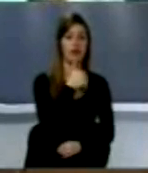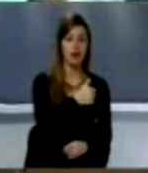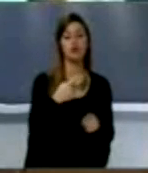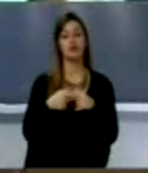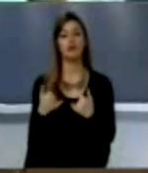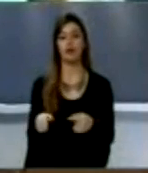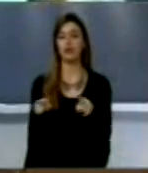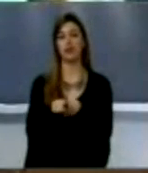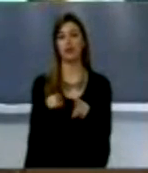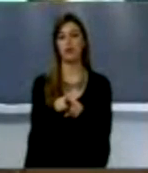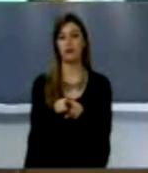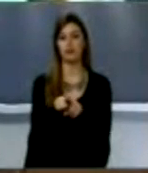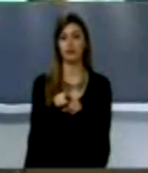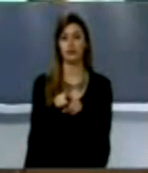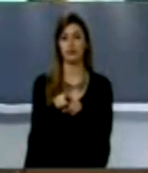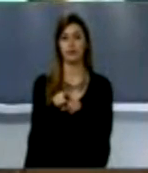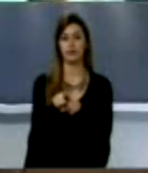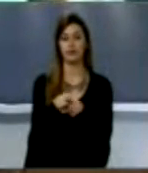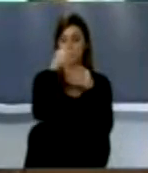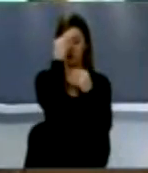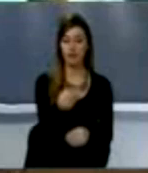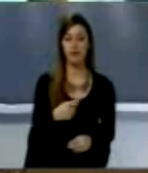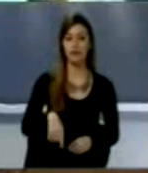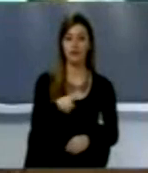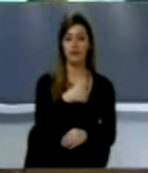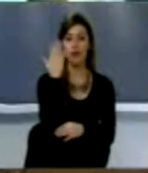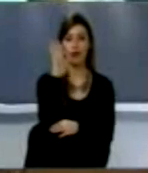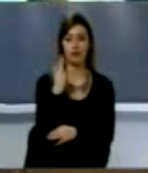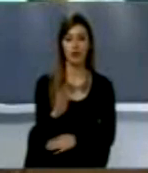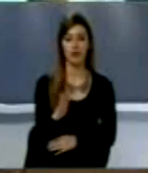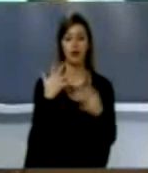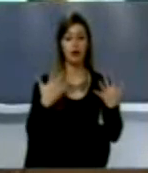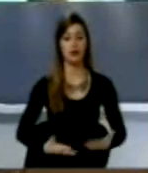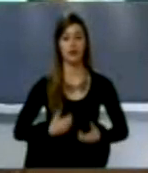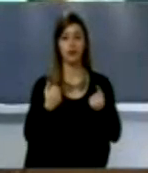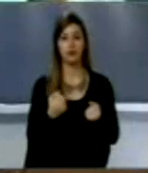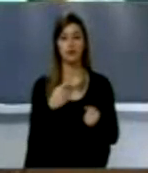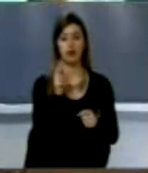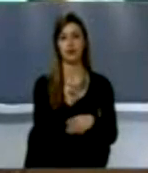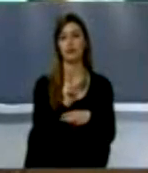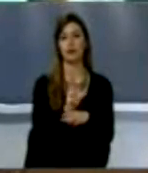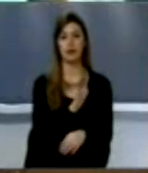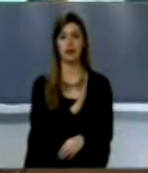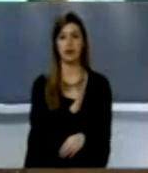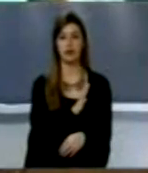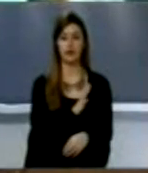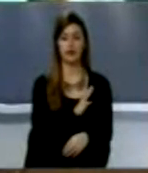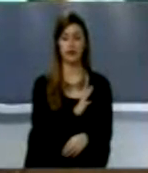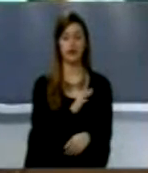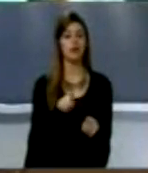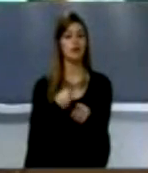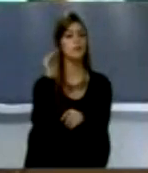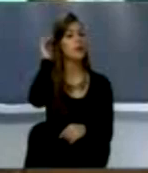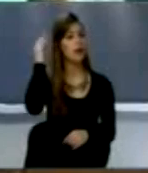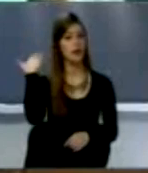tanishme. Të nderuar deputet, gutia mbetet armiku më i madh i cilësisë. Sikur kryeministri dhe ministri i tij